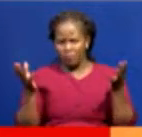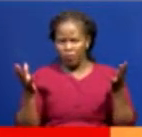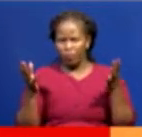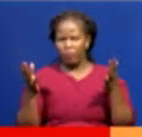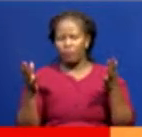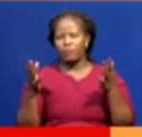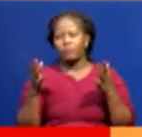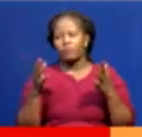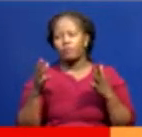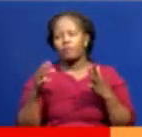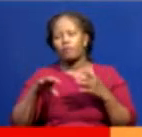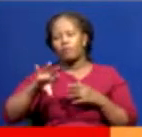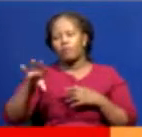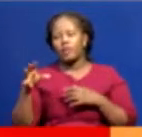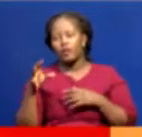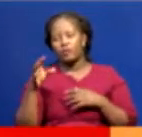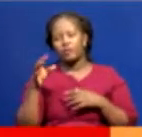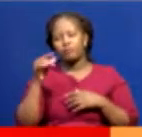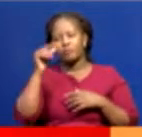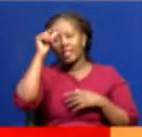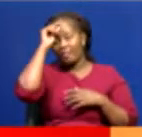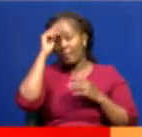wale viongozi wa serikali ya county